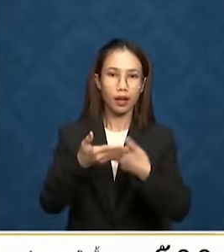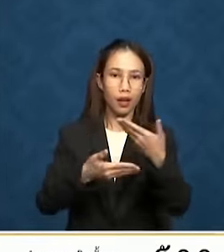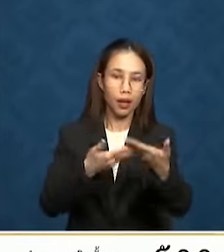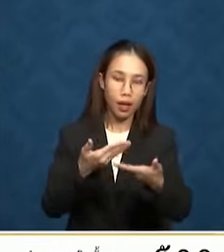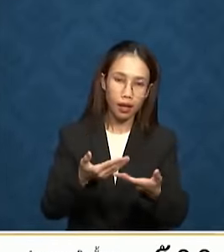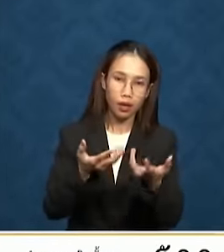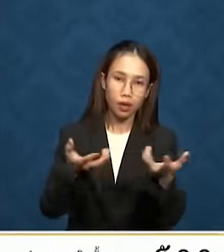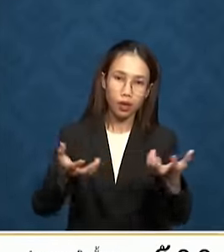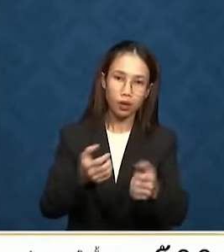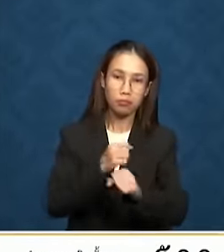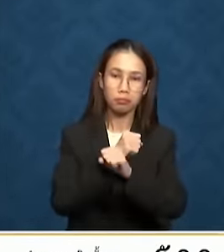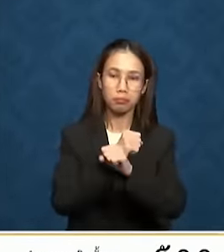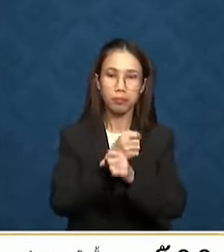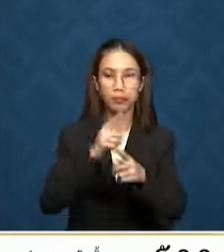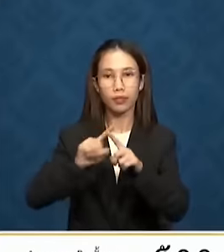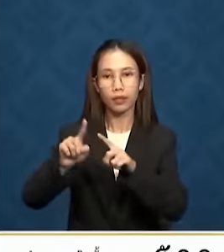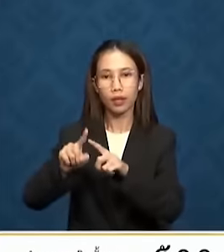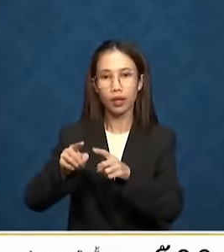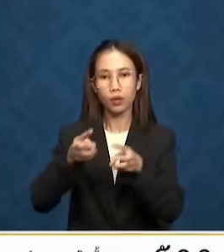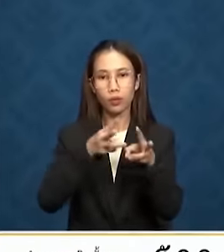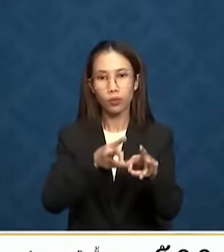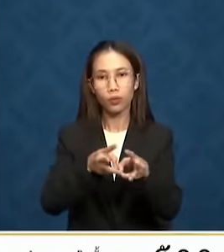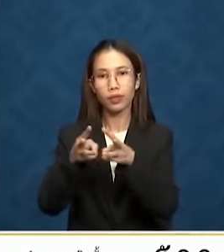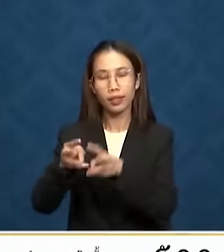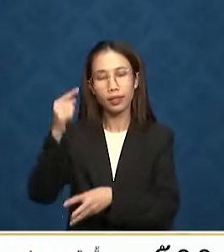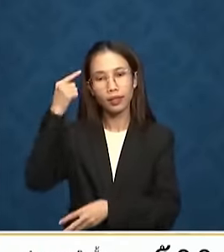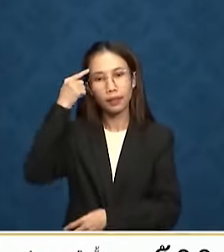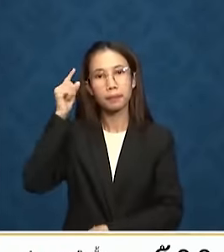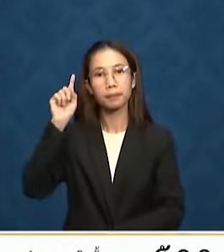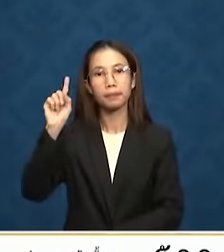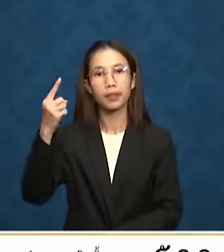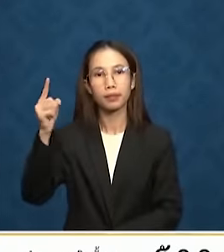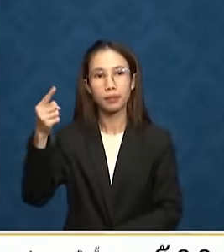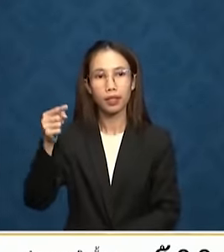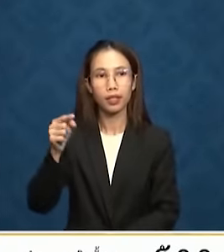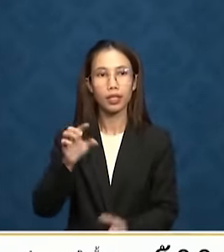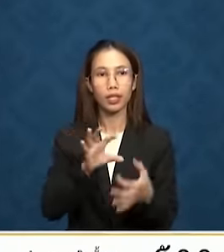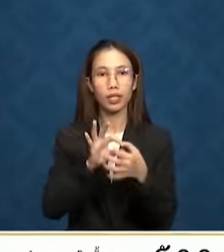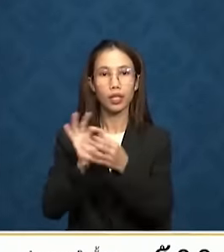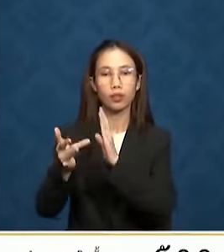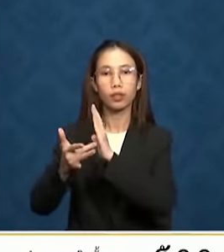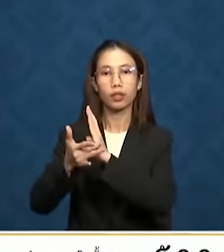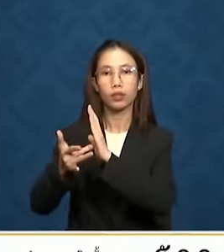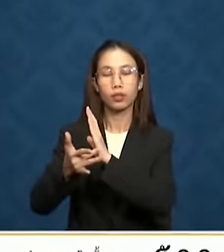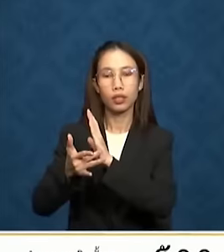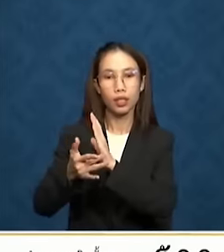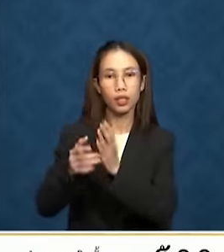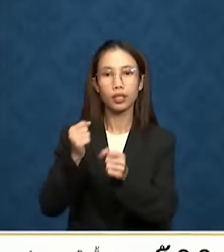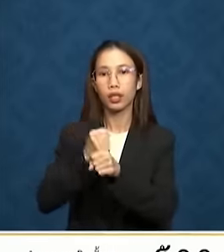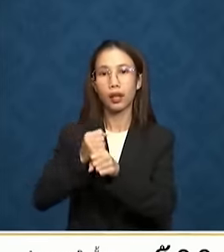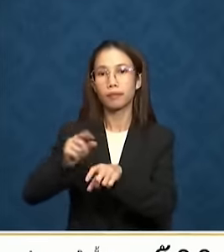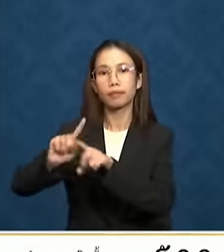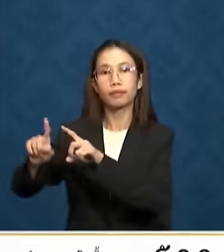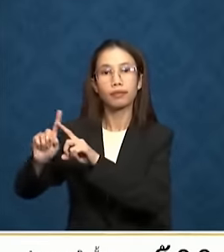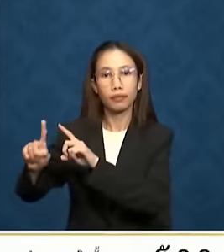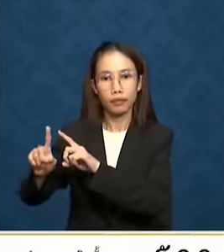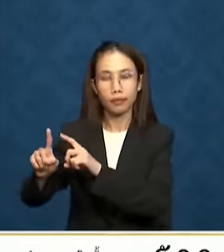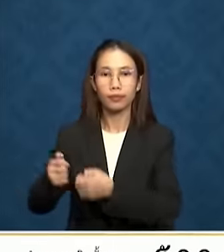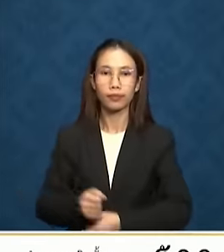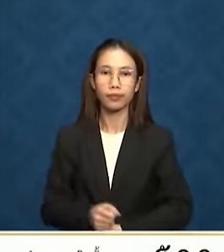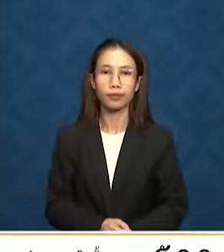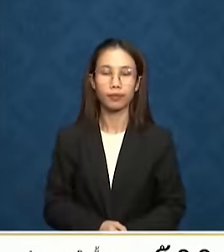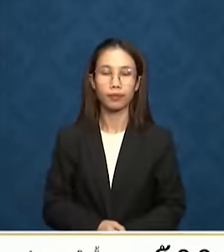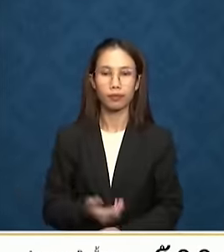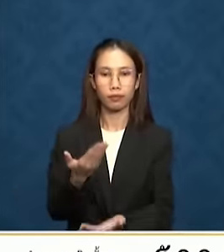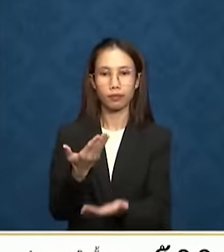ว่าจะเป็นเรื่องเกี่ยวกับเอ่อวิธีการคิดใหม่ๆนะครับเกี่ยวกับเทคโนโลเกี่ยวกับartificial intelligenceเพราะฉะนั้น